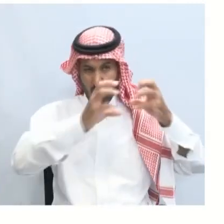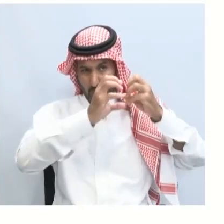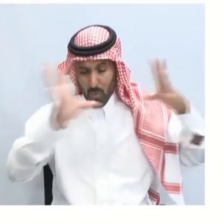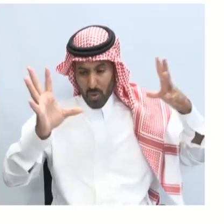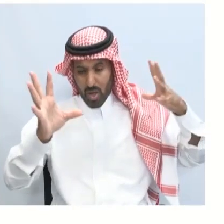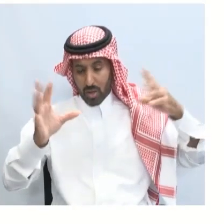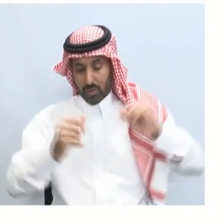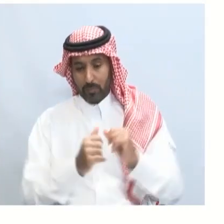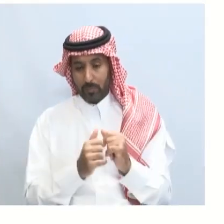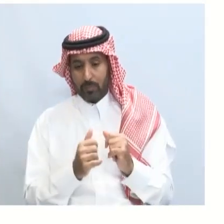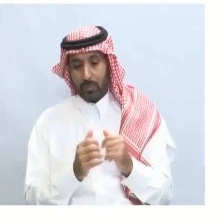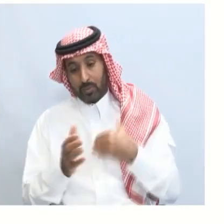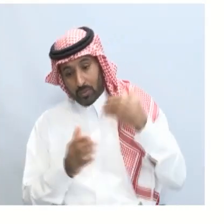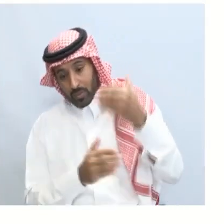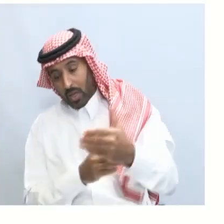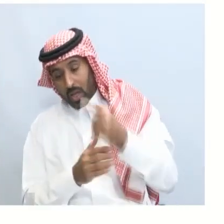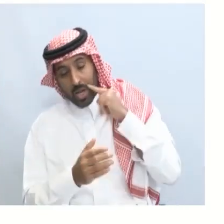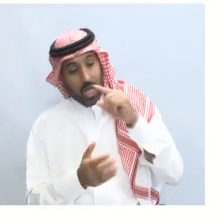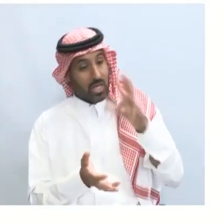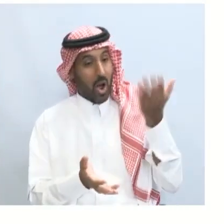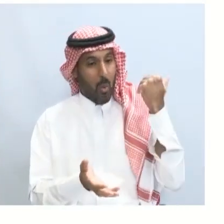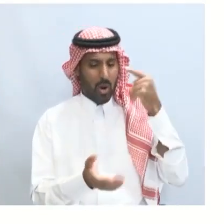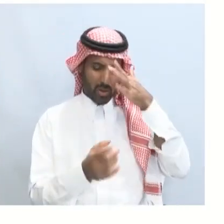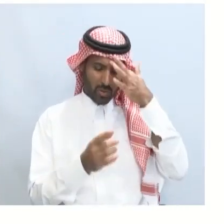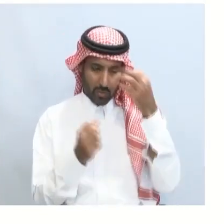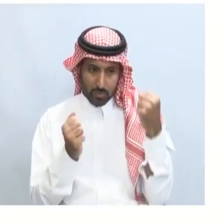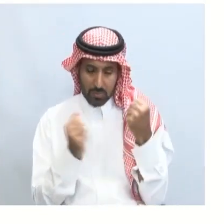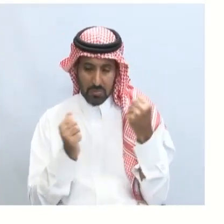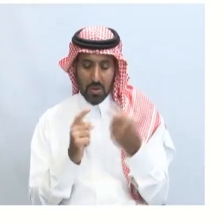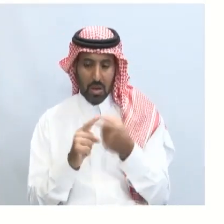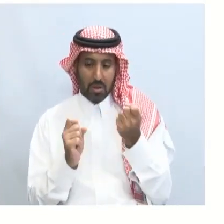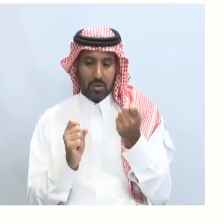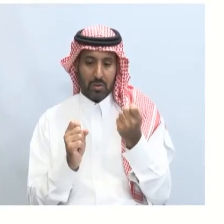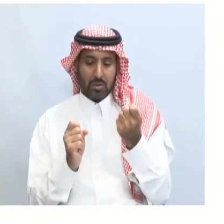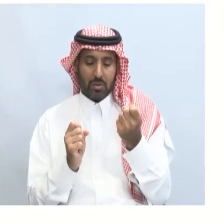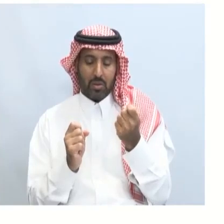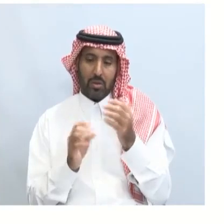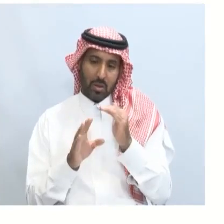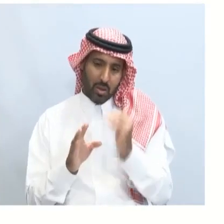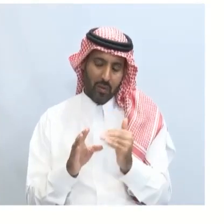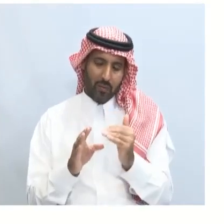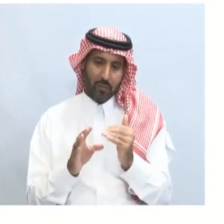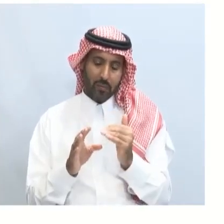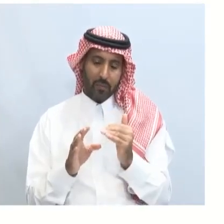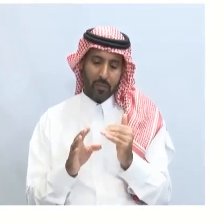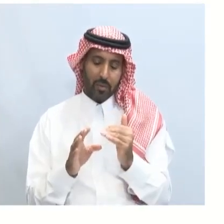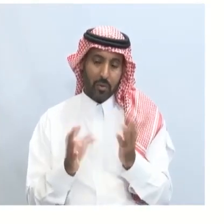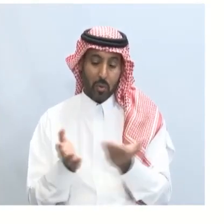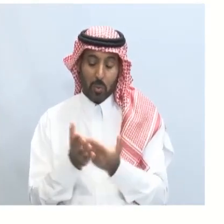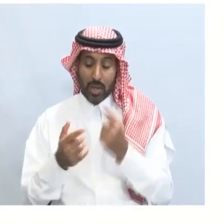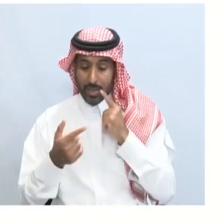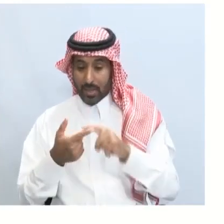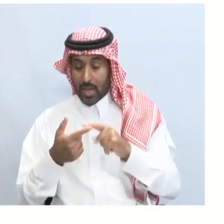العظيم كانت الاشياء بارده بدرجه ك بحيث يمكن